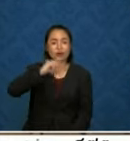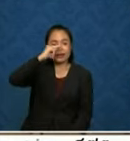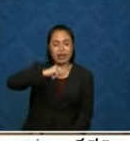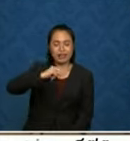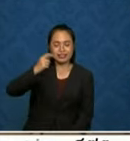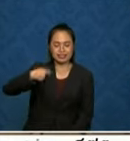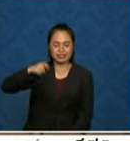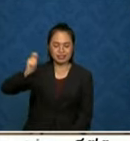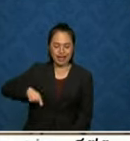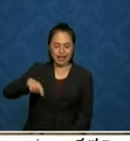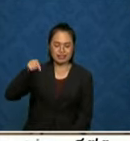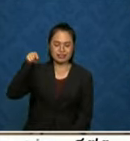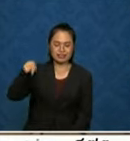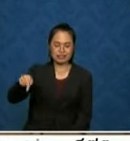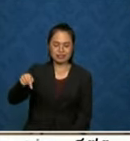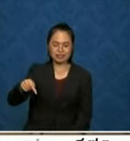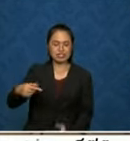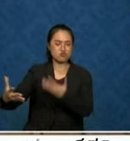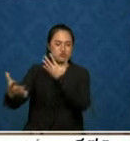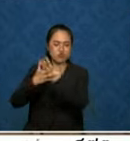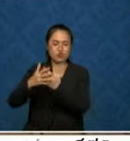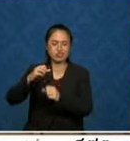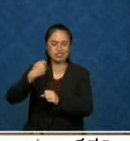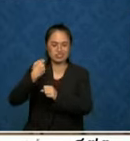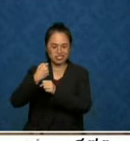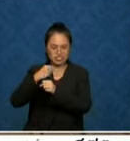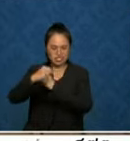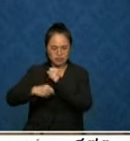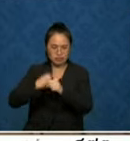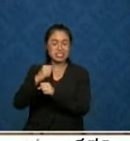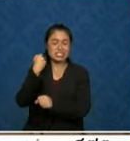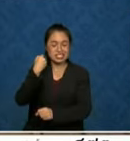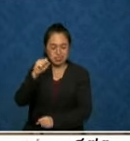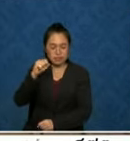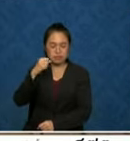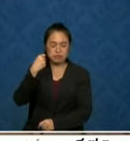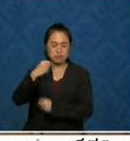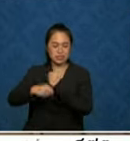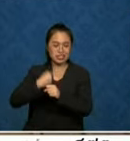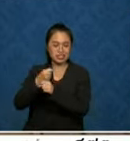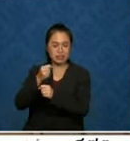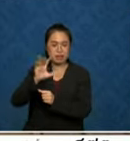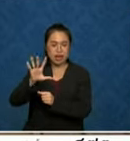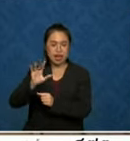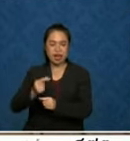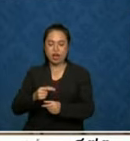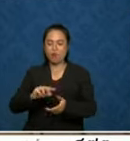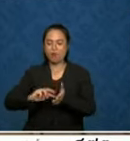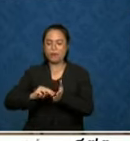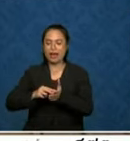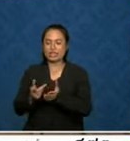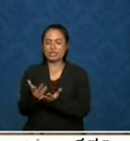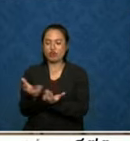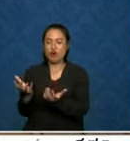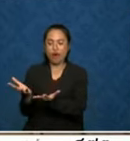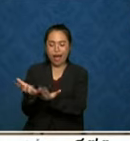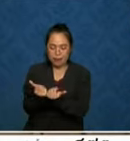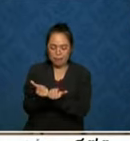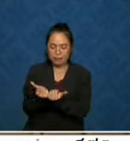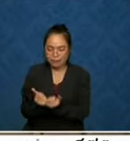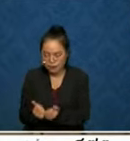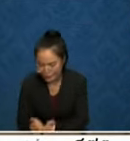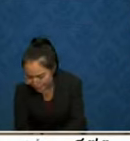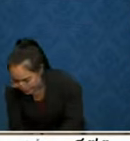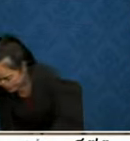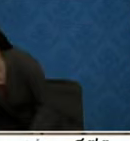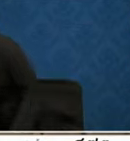จำคุก14-15 ปีนะครับวิธีการก็คือว่าเธอรับพรีออเดอร์สินค้าหรูนะครับอย่าง